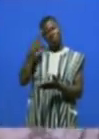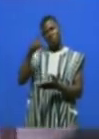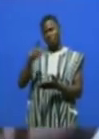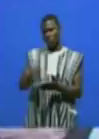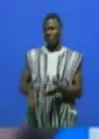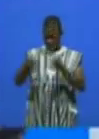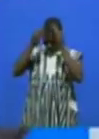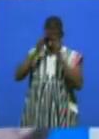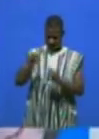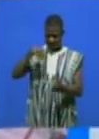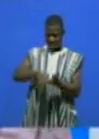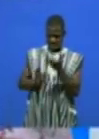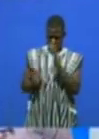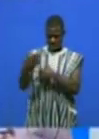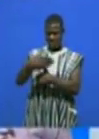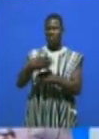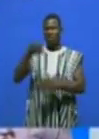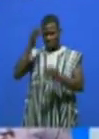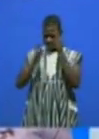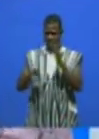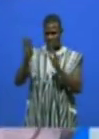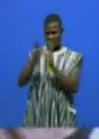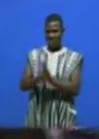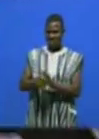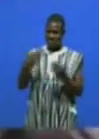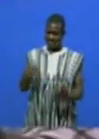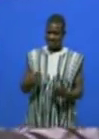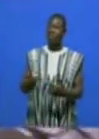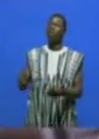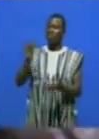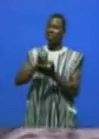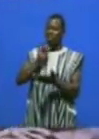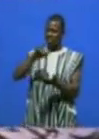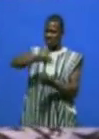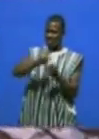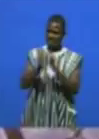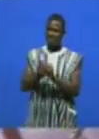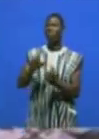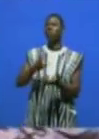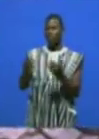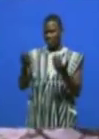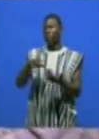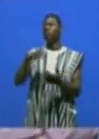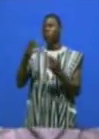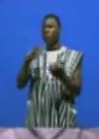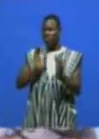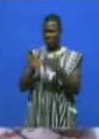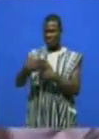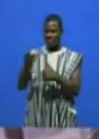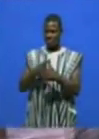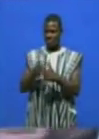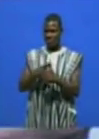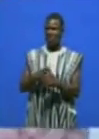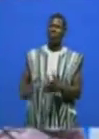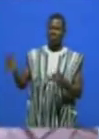c'est devenu une chambre de première instance les avocats de la défense trouve que ce n'est pas le même degré